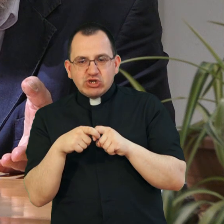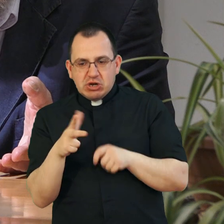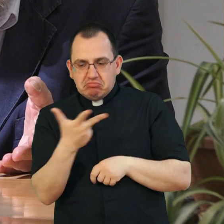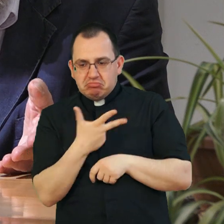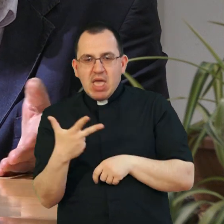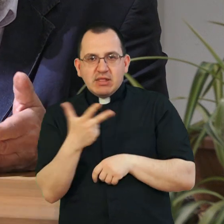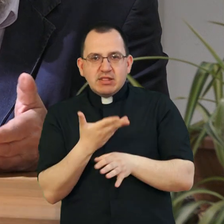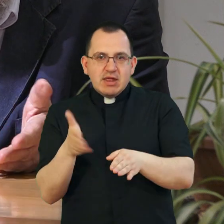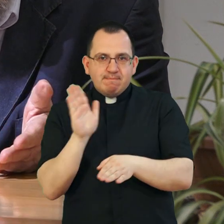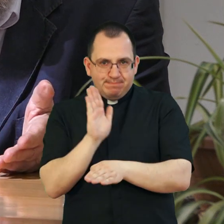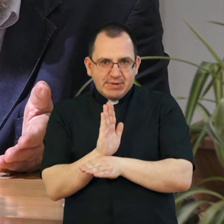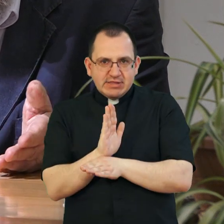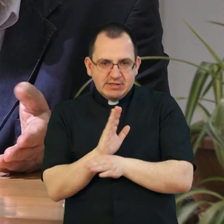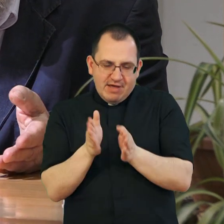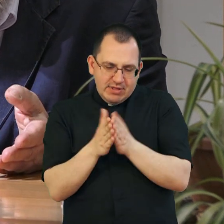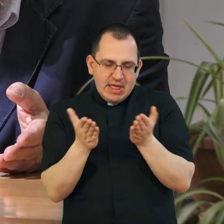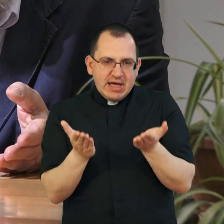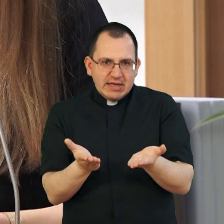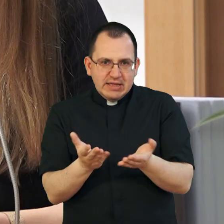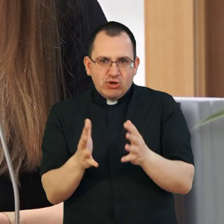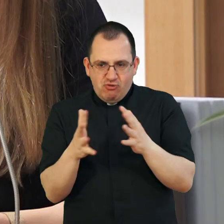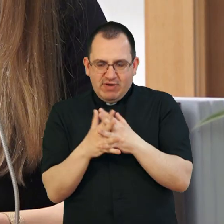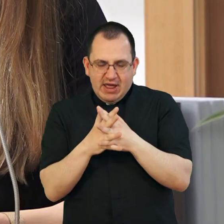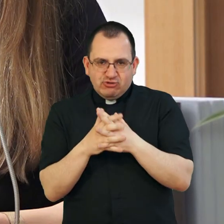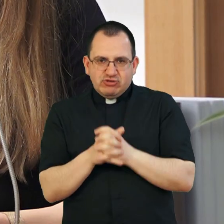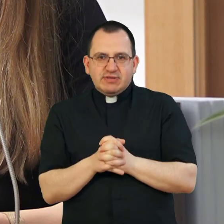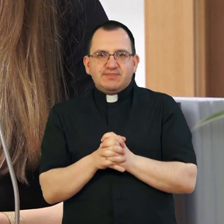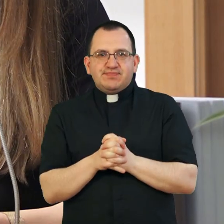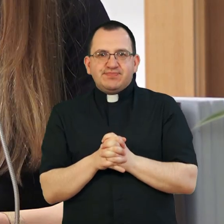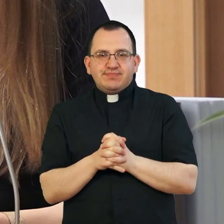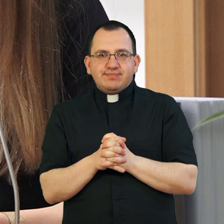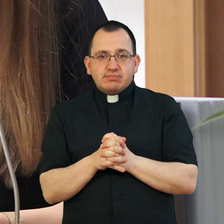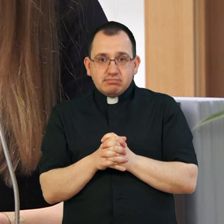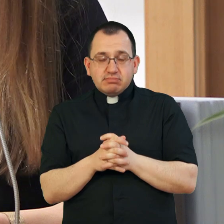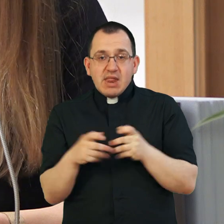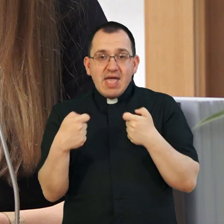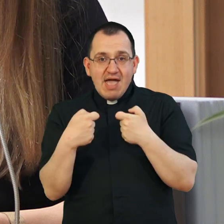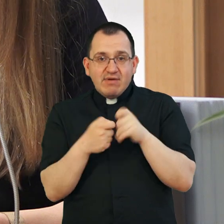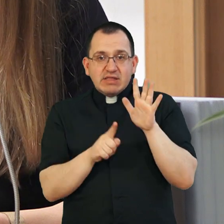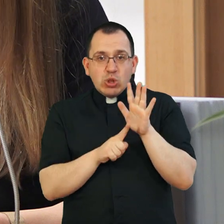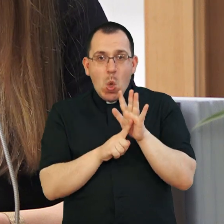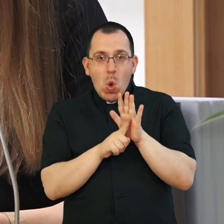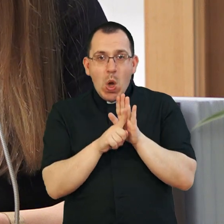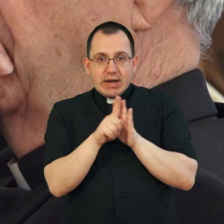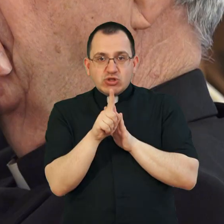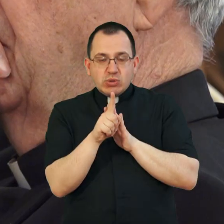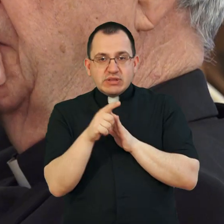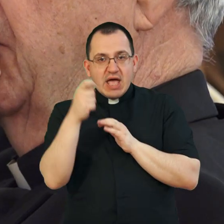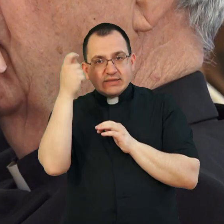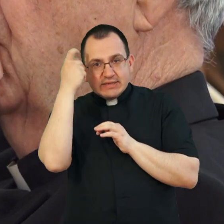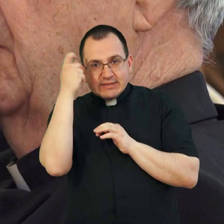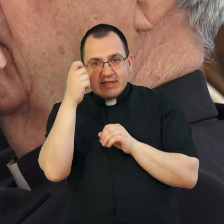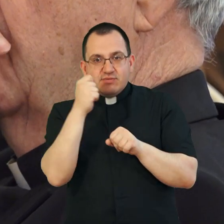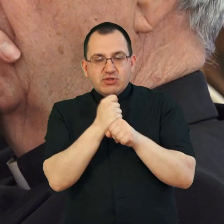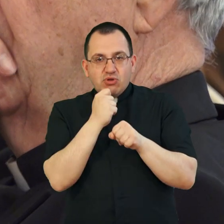Ljubomiru Marakoviću predstavio varaždinskoj publici. O rezultatima znanstvenih radova u zborniku o Ljubomiru